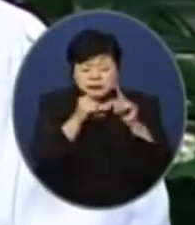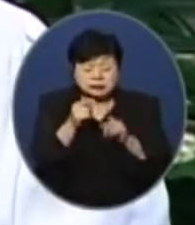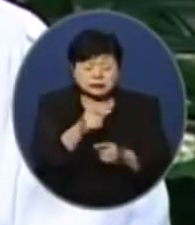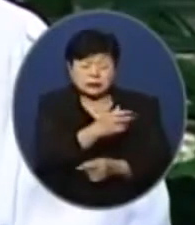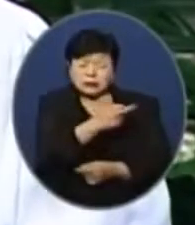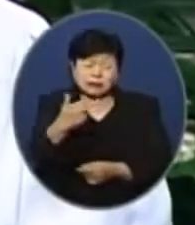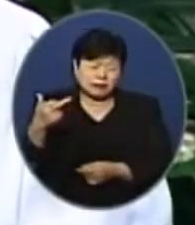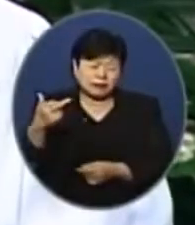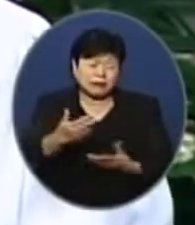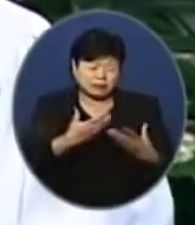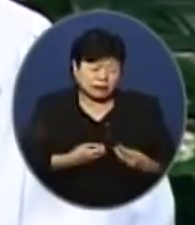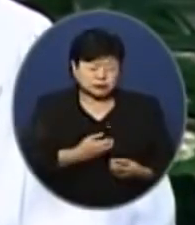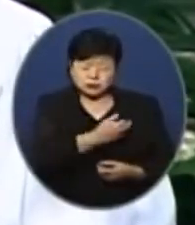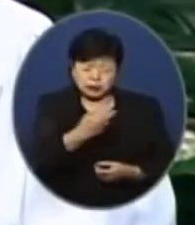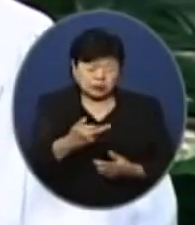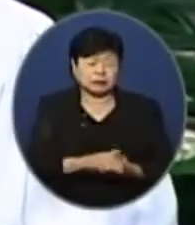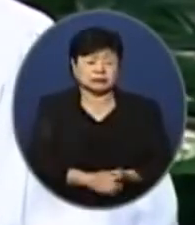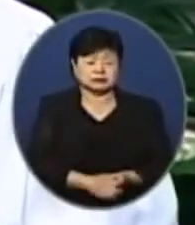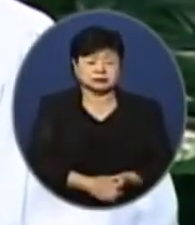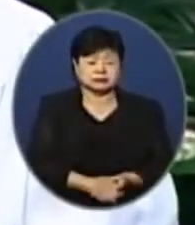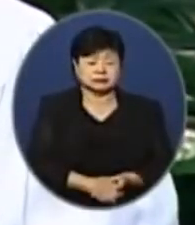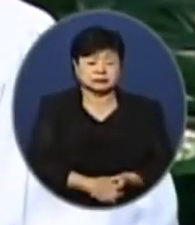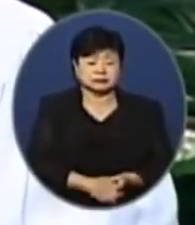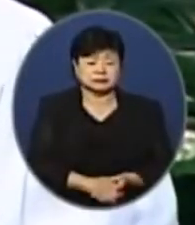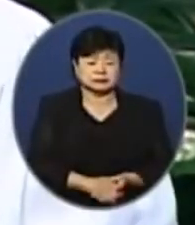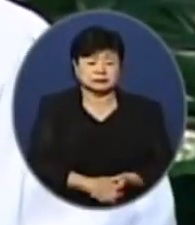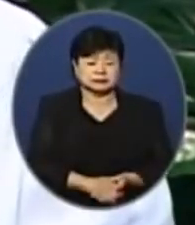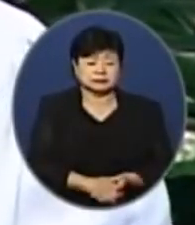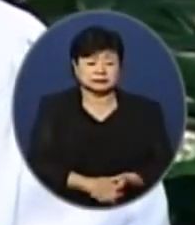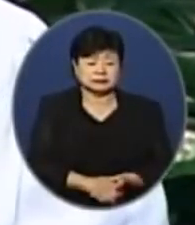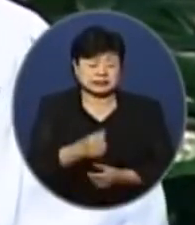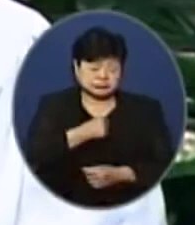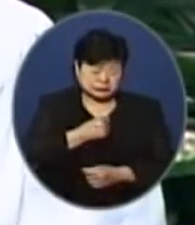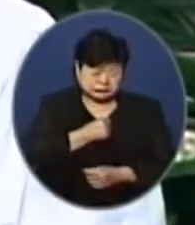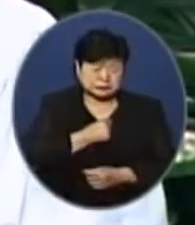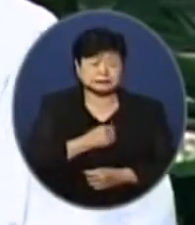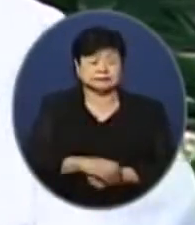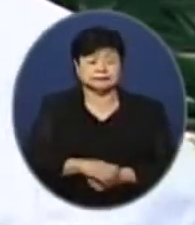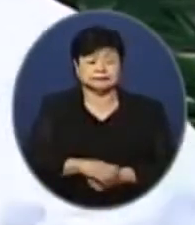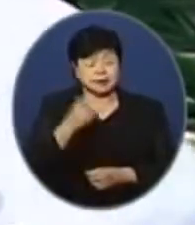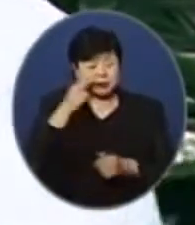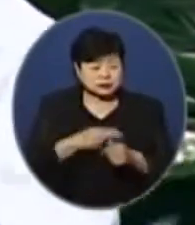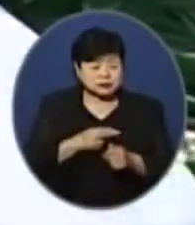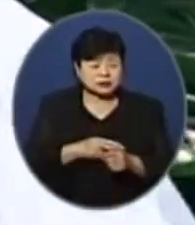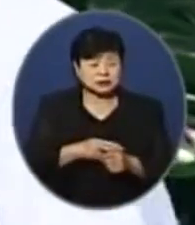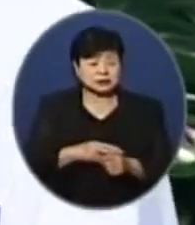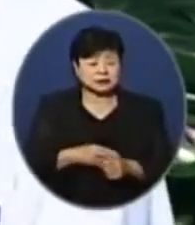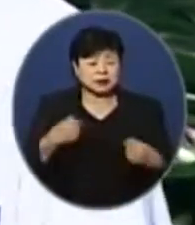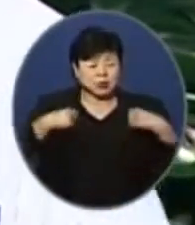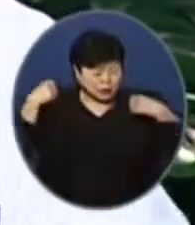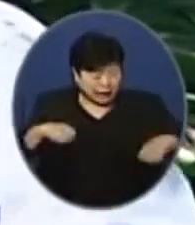크고 낙심도 많았을 것입니다. 얼마나 속이 상했든지 사도 바울이 막 옷을